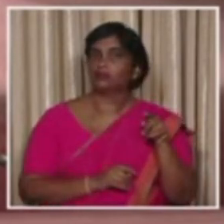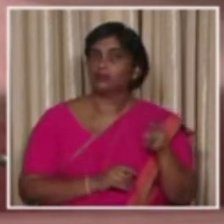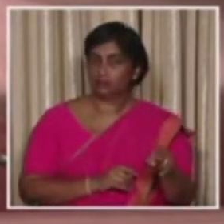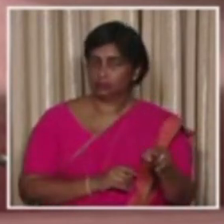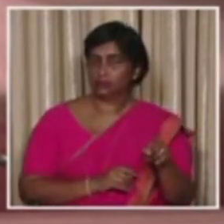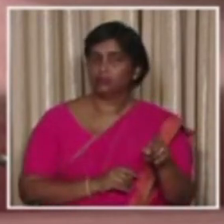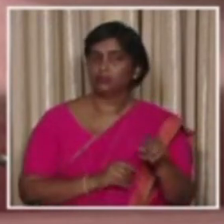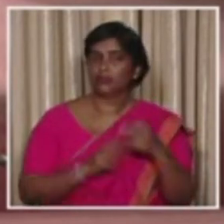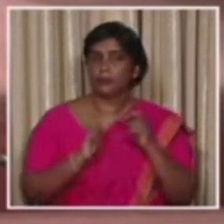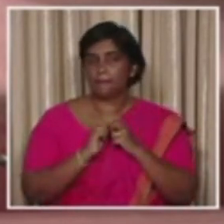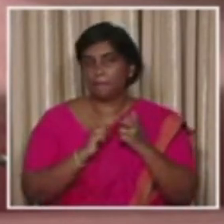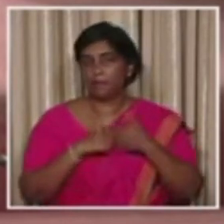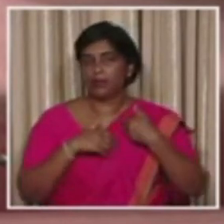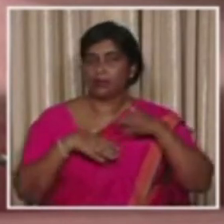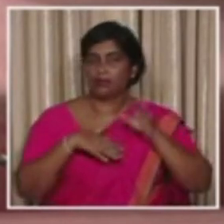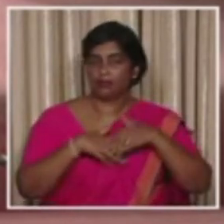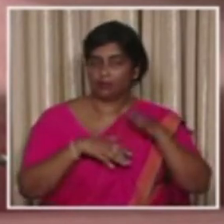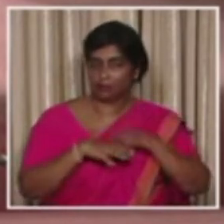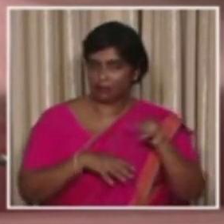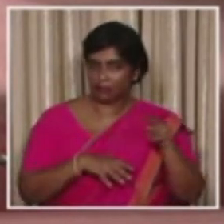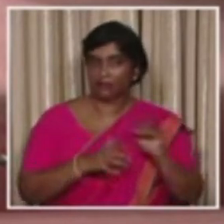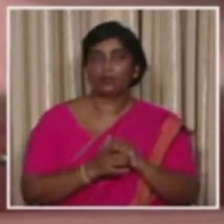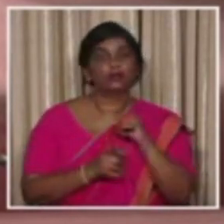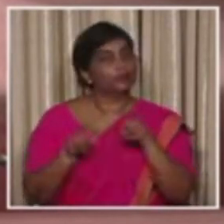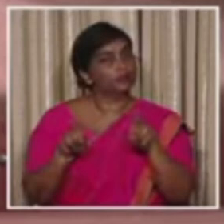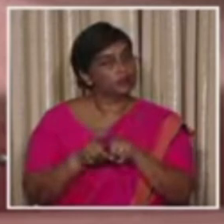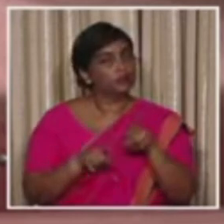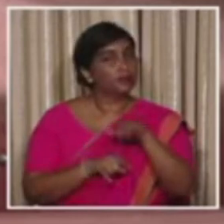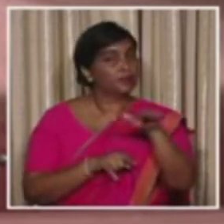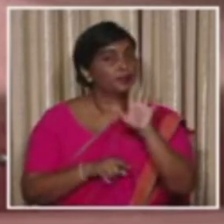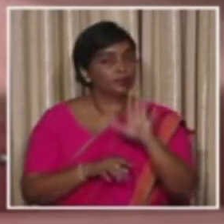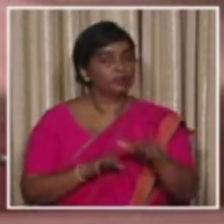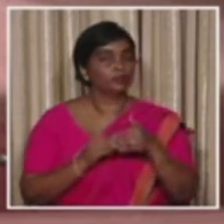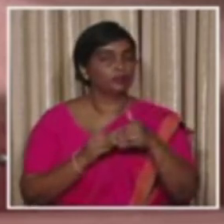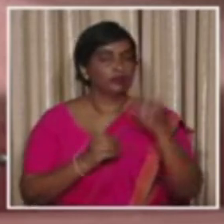கொண்டிருக்கின்றார்கள். அந்த யுத்தத்திலே வைத்தியசாலைகள், பாடசாலைகள்,